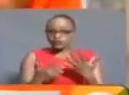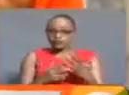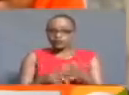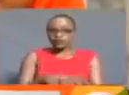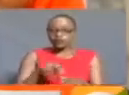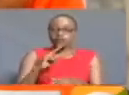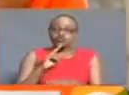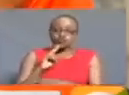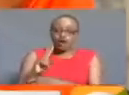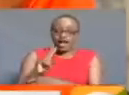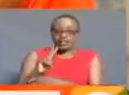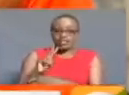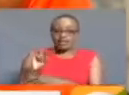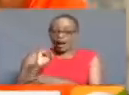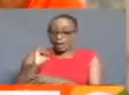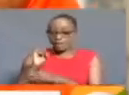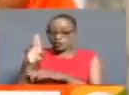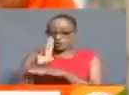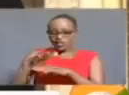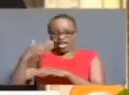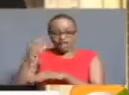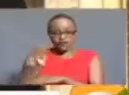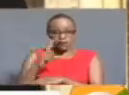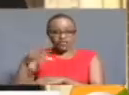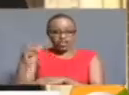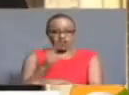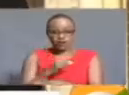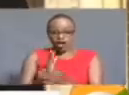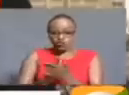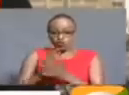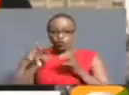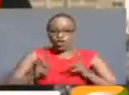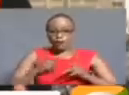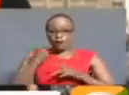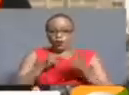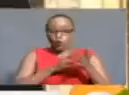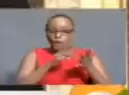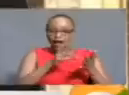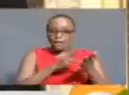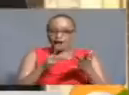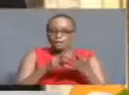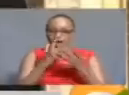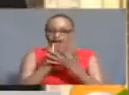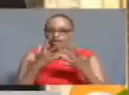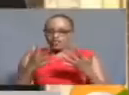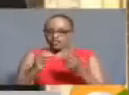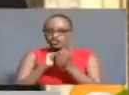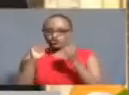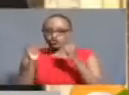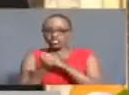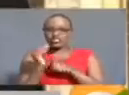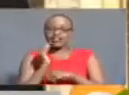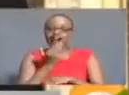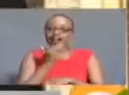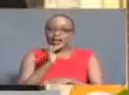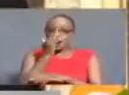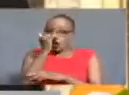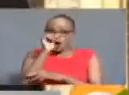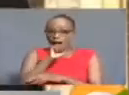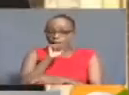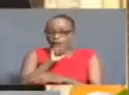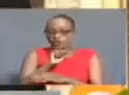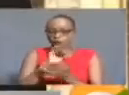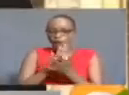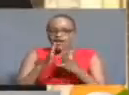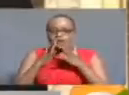milioni 200 hutumika humu nchini kila mwezi kupitia watu ambao hununua bidhaa za kuchubua ngozi zao ili